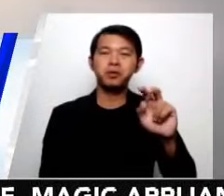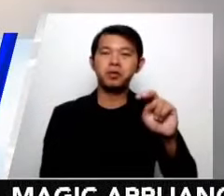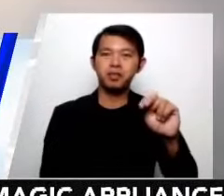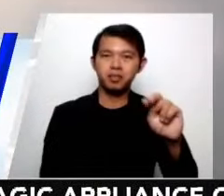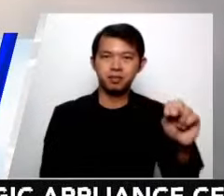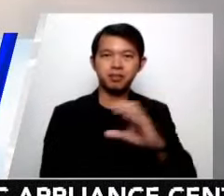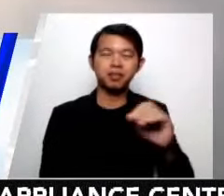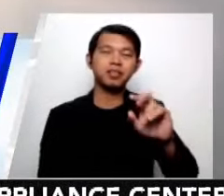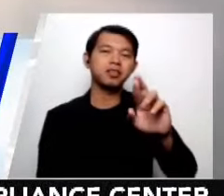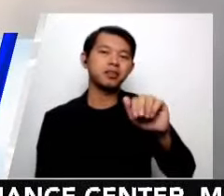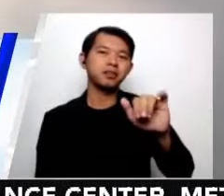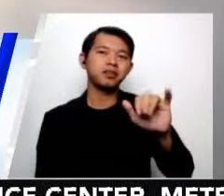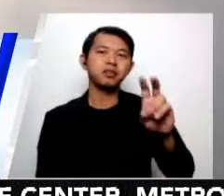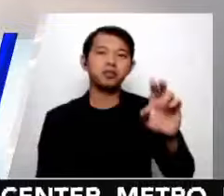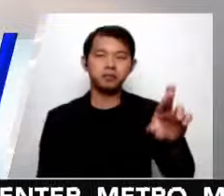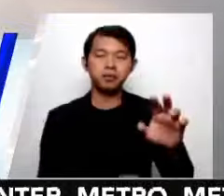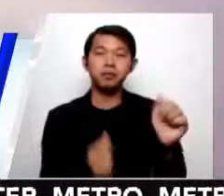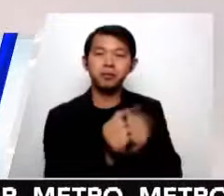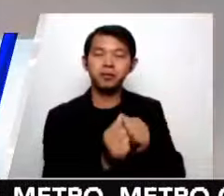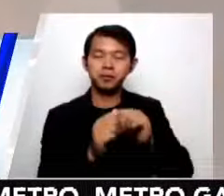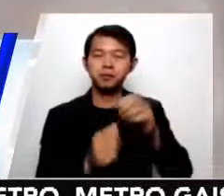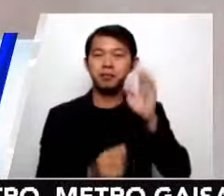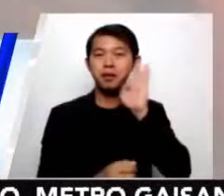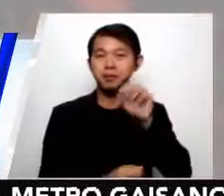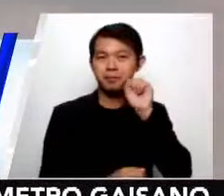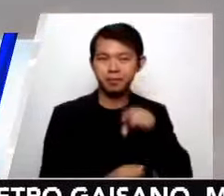para matupad ang kanilang wildest dreams.